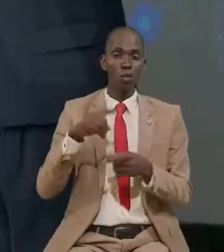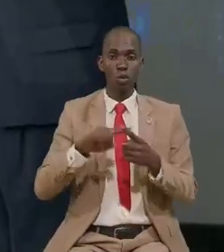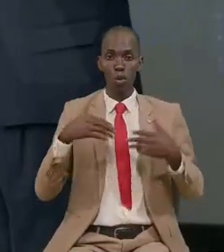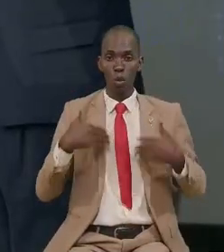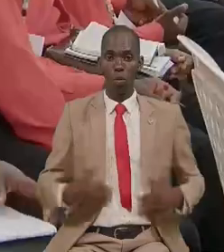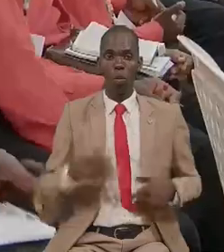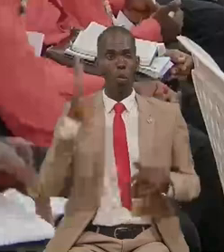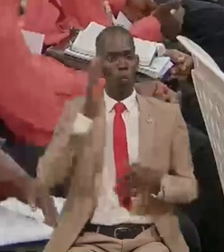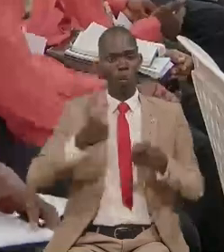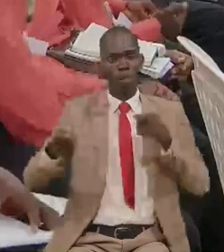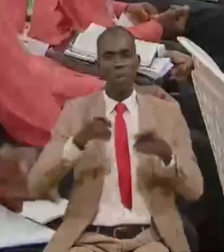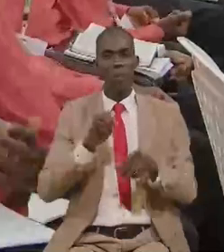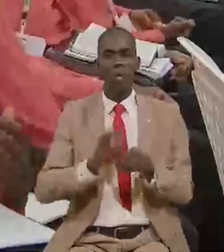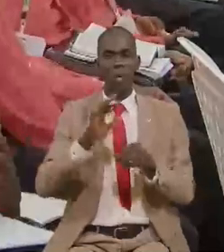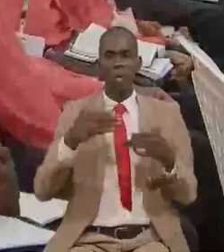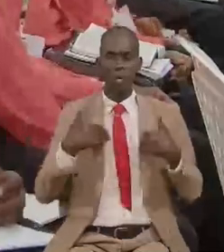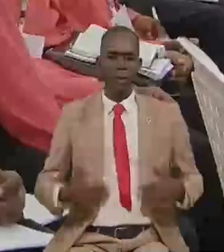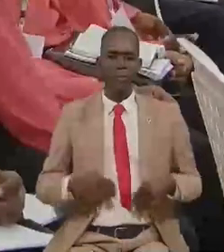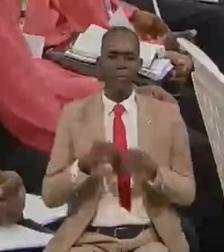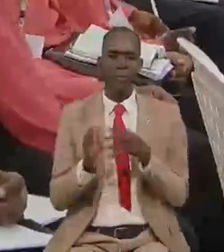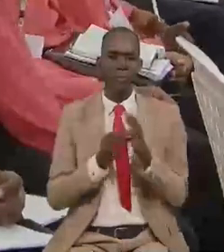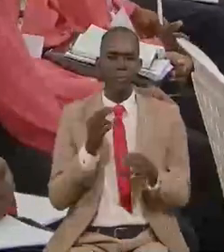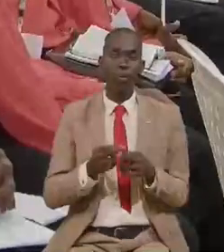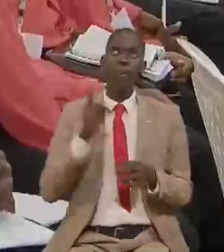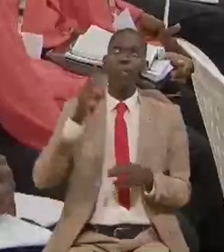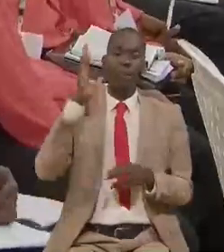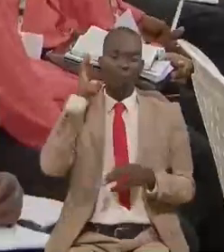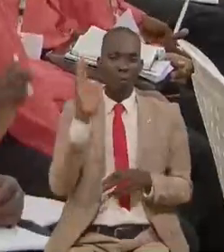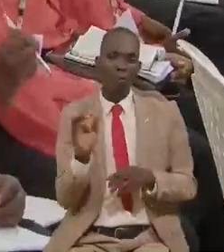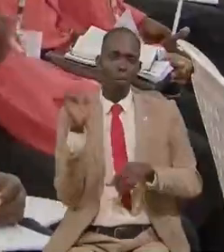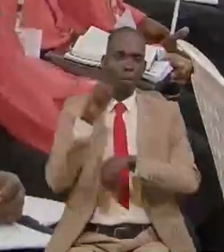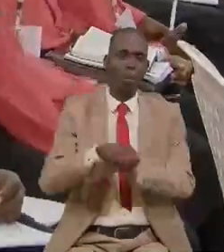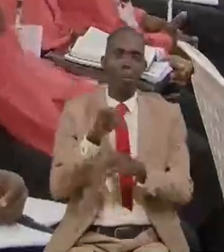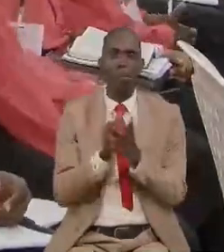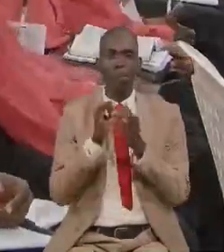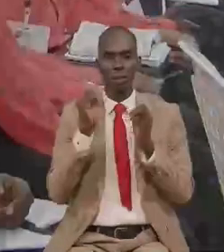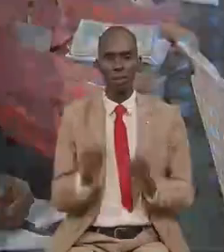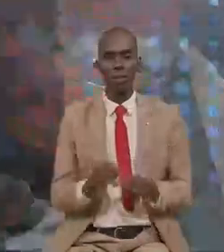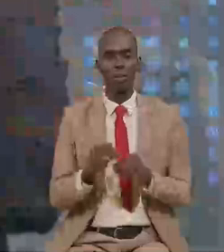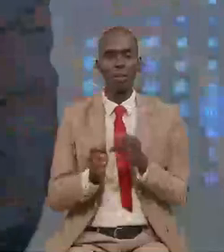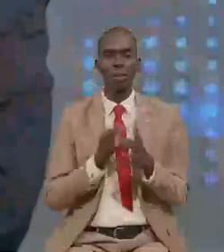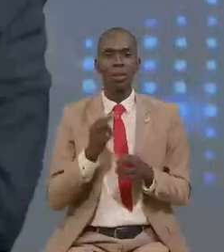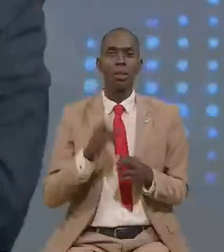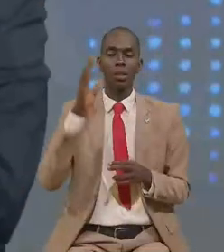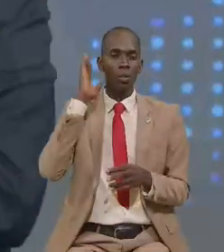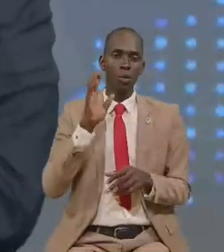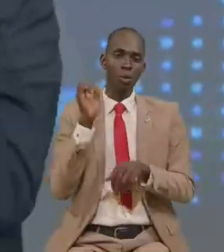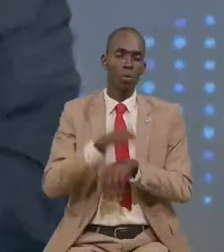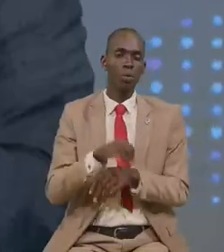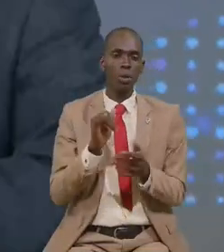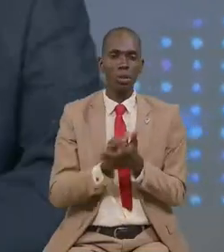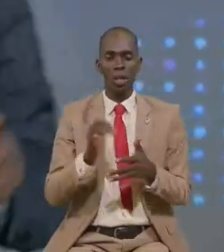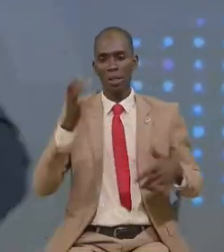dans ton corps. Il va subjuguer cette puissance. Il va subjuguer cette maladie